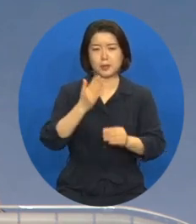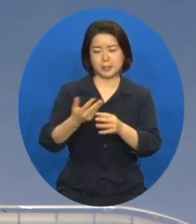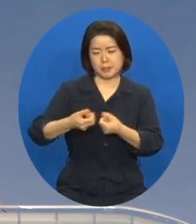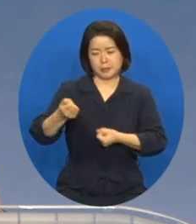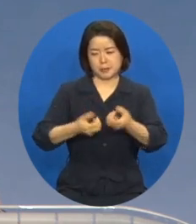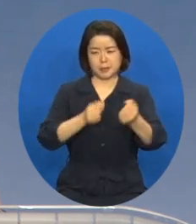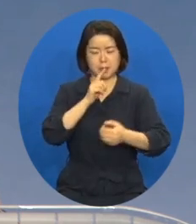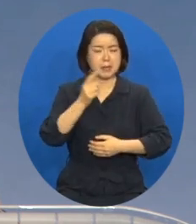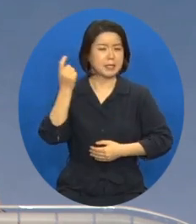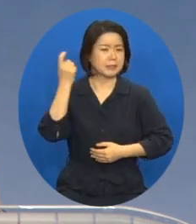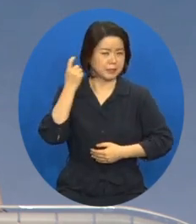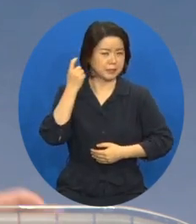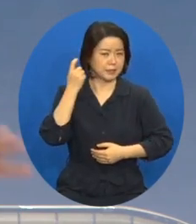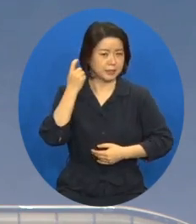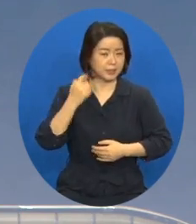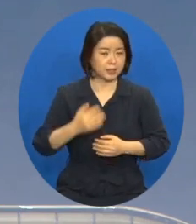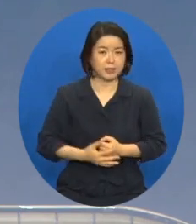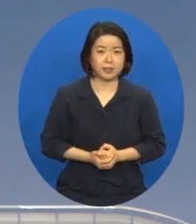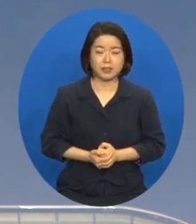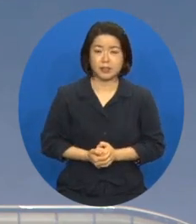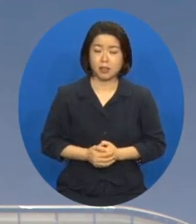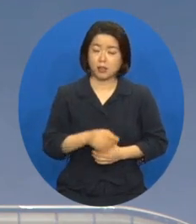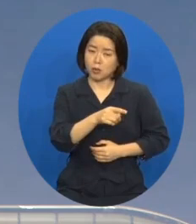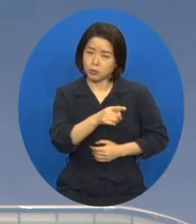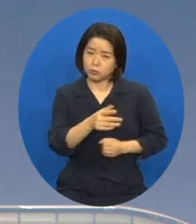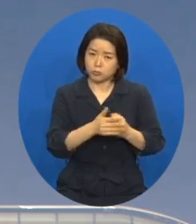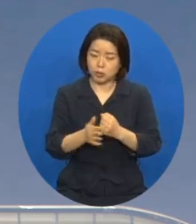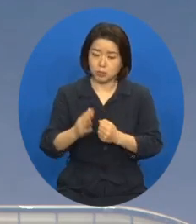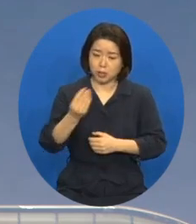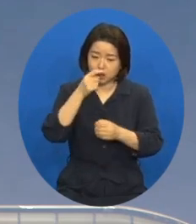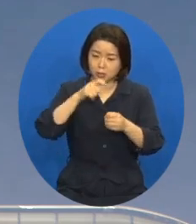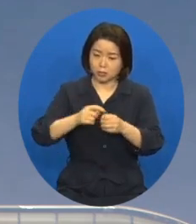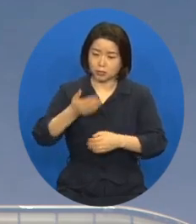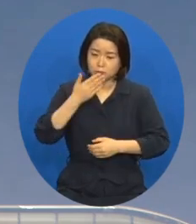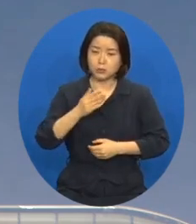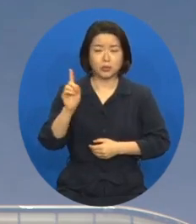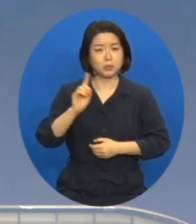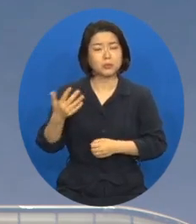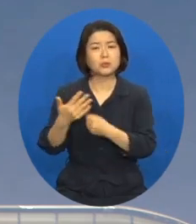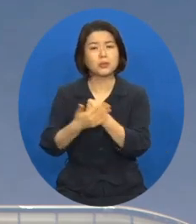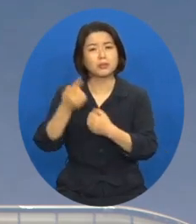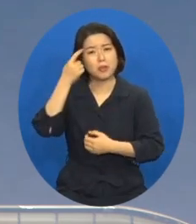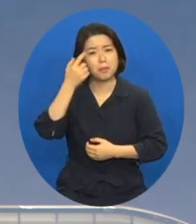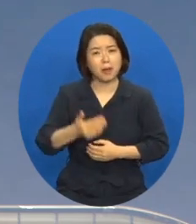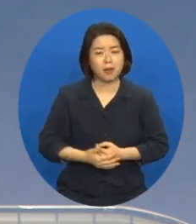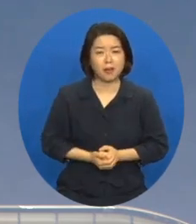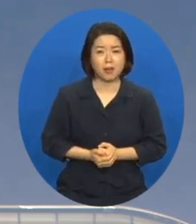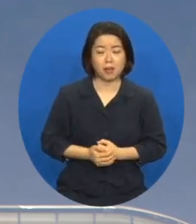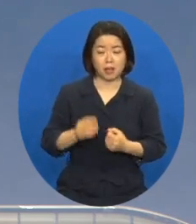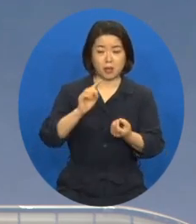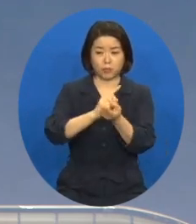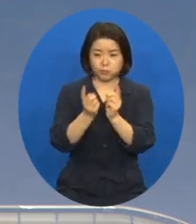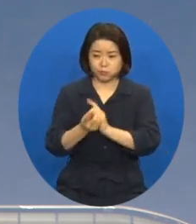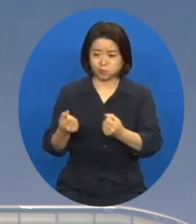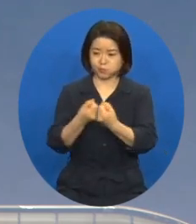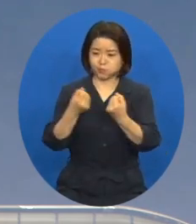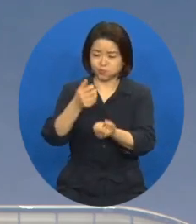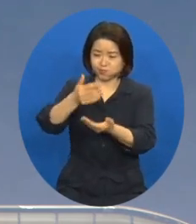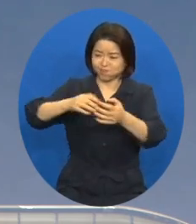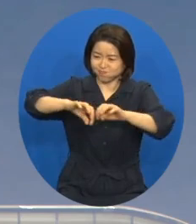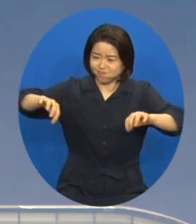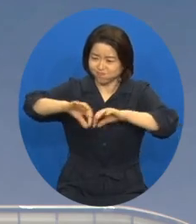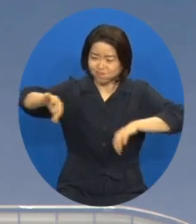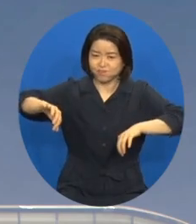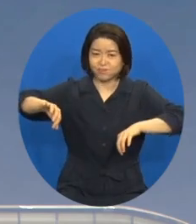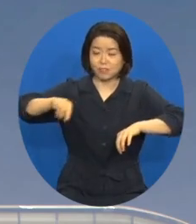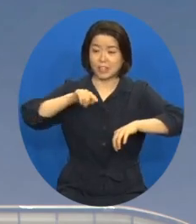들리는데, 자, 이러니 성찬이 어떻게 은혜로울 수 있겠습니까? 서로 싸우고 갈라지고 그런